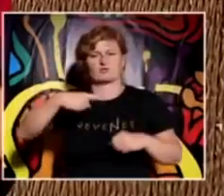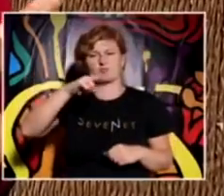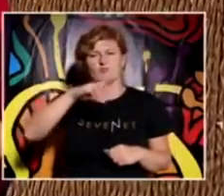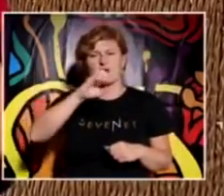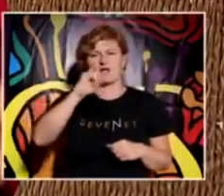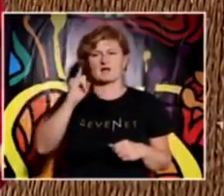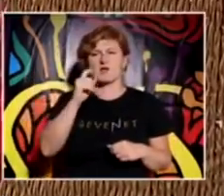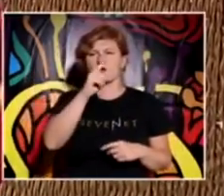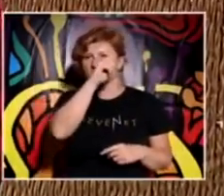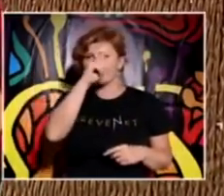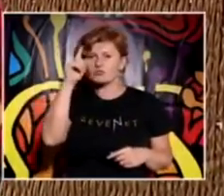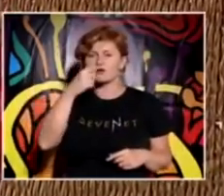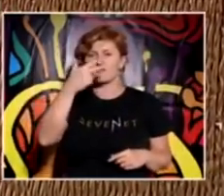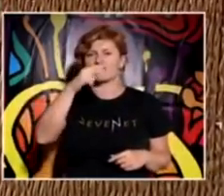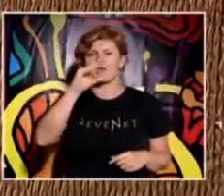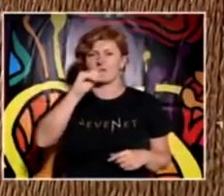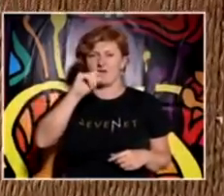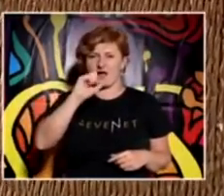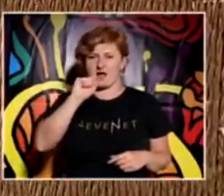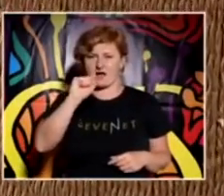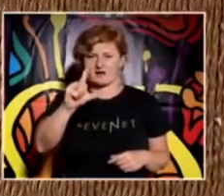Ludzie w Nepalu, nie wiem, czy wy sobie zdajecie z tego sprawę,